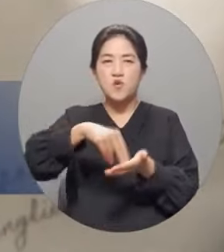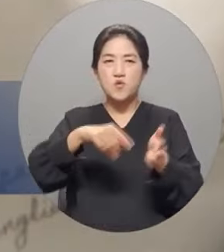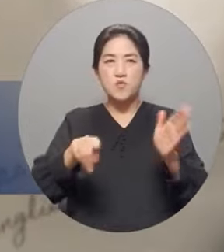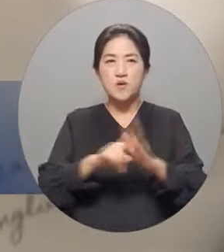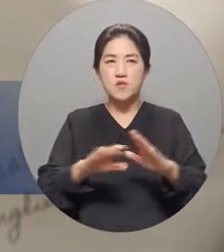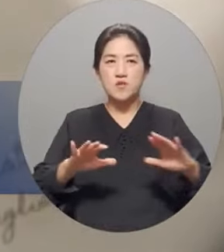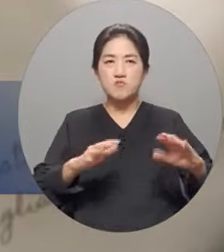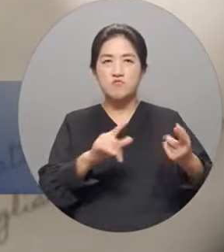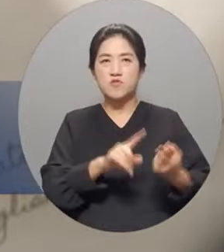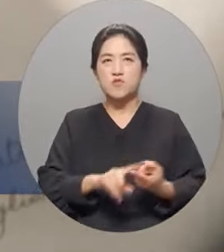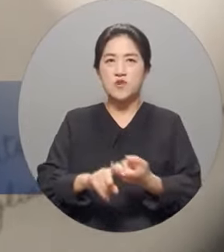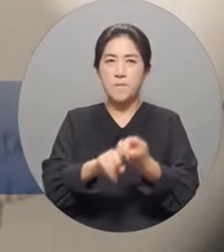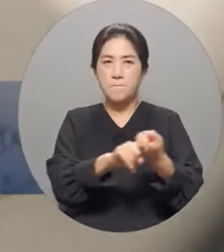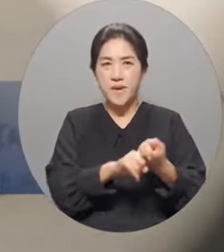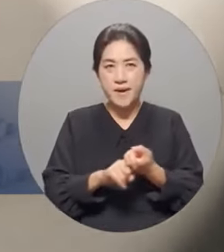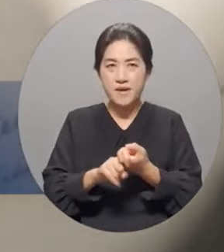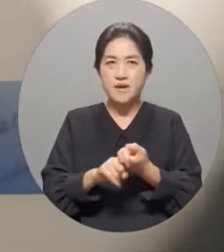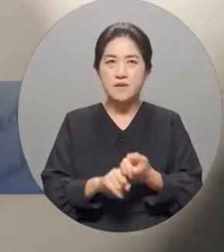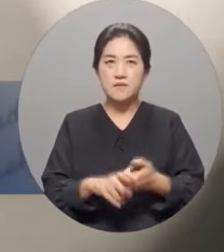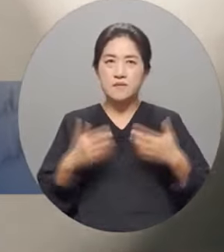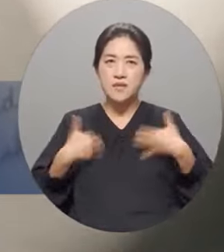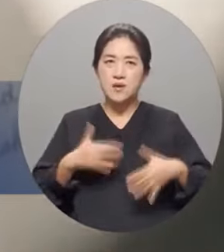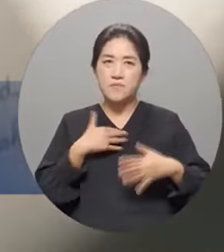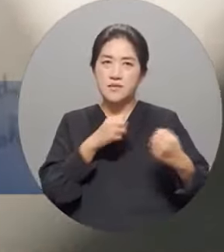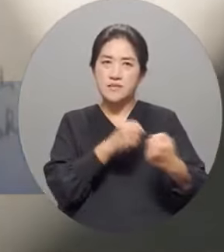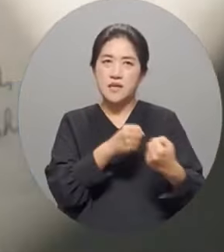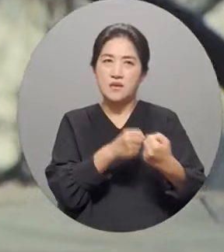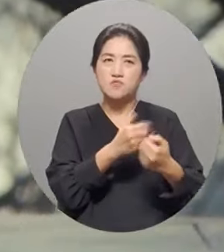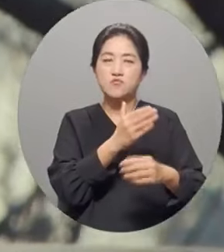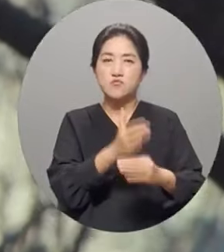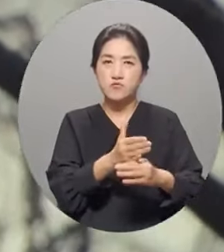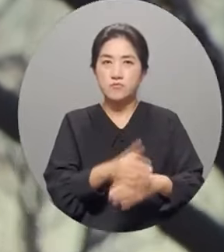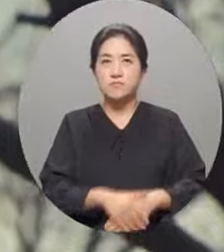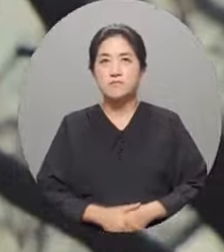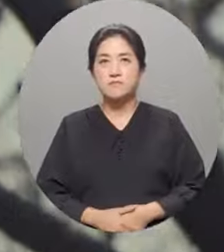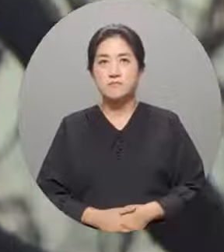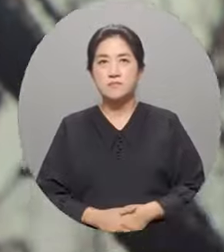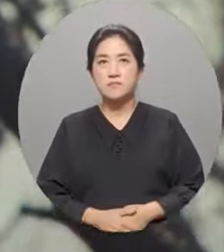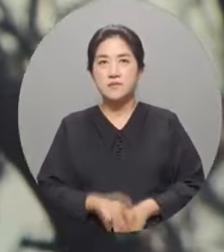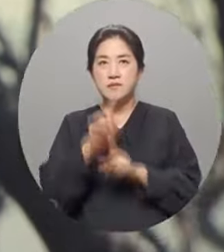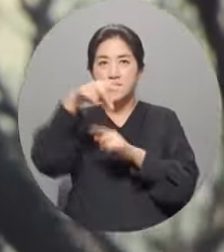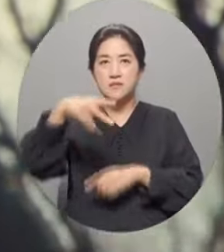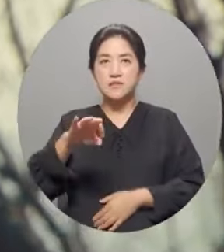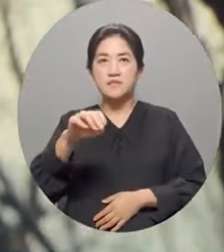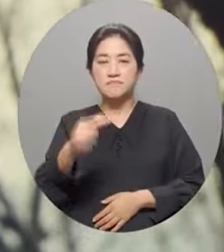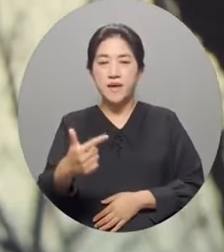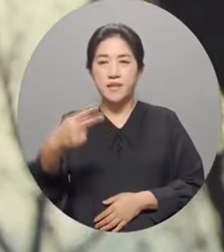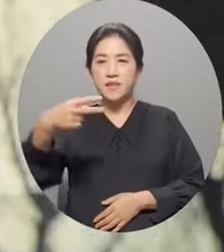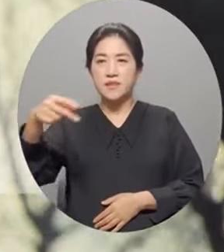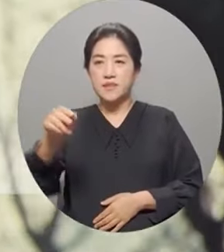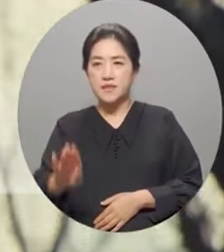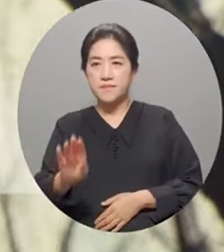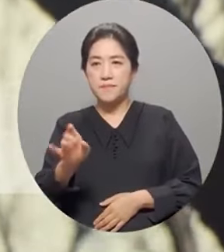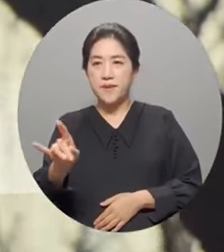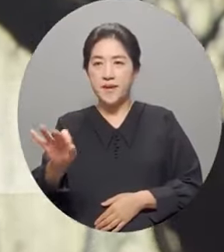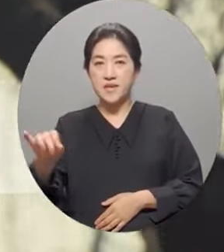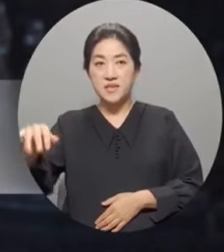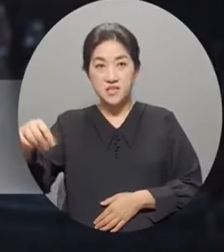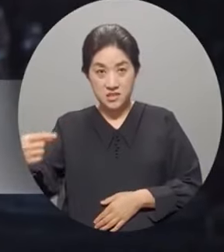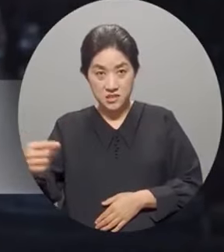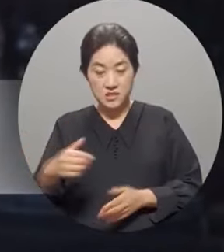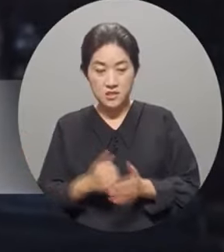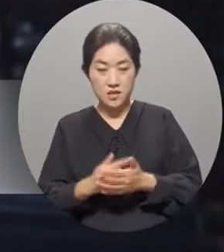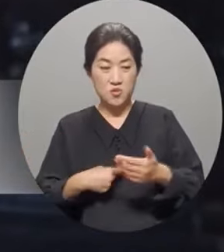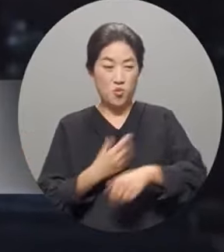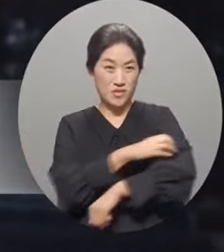Korea's independence at the League of Nations. 이승만 딥페이크란 제목의 이 영상은 독재와 같은